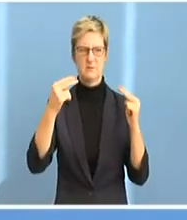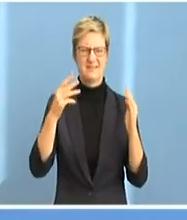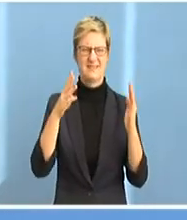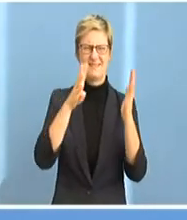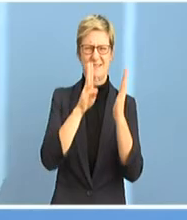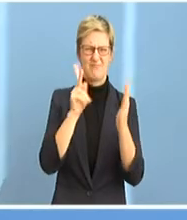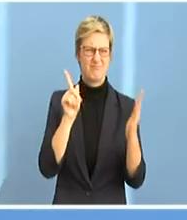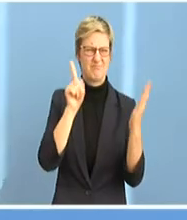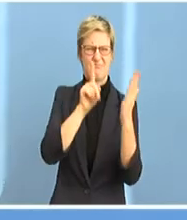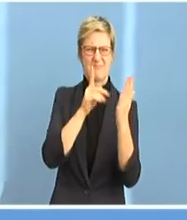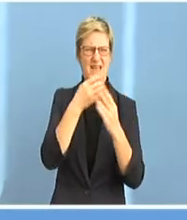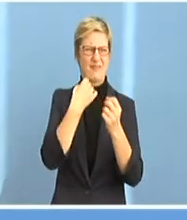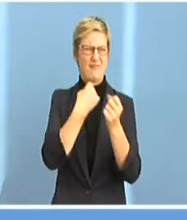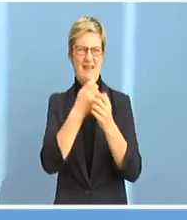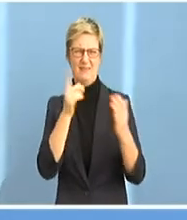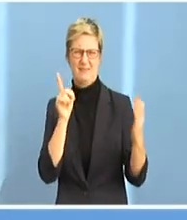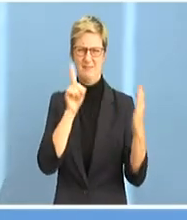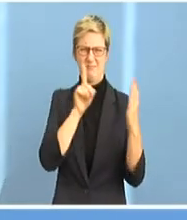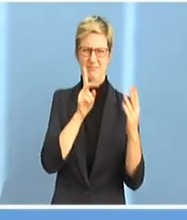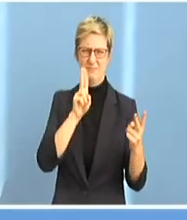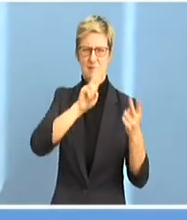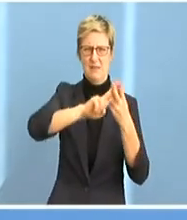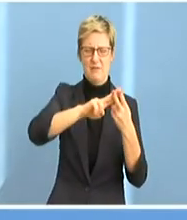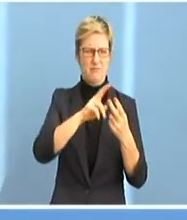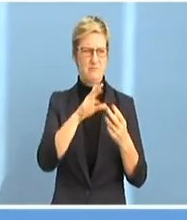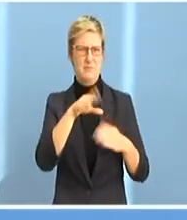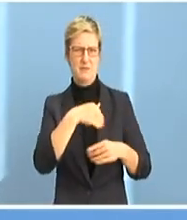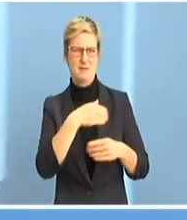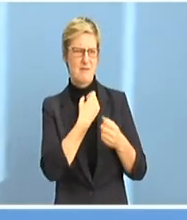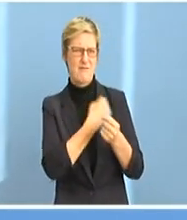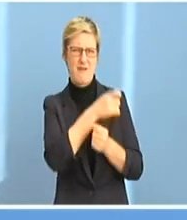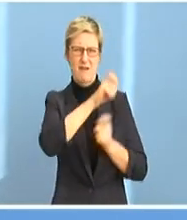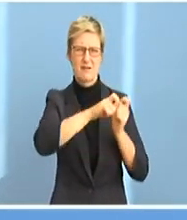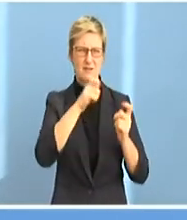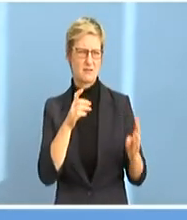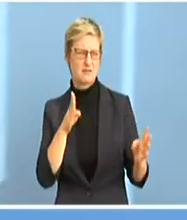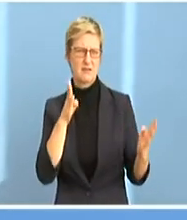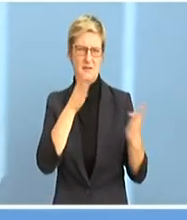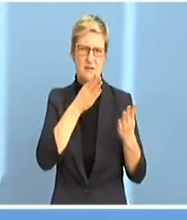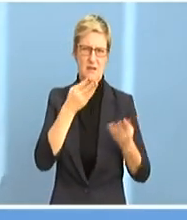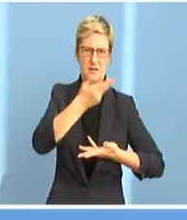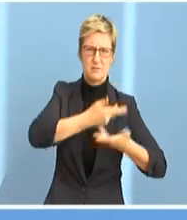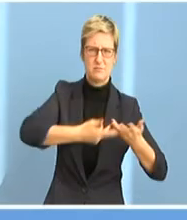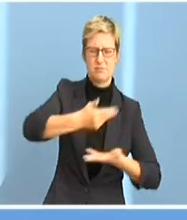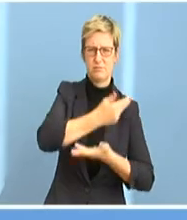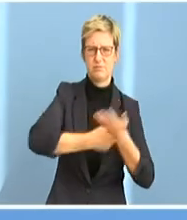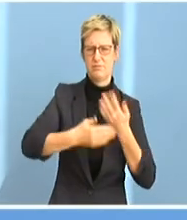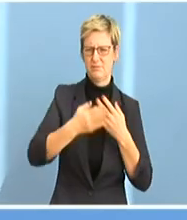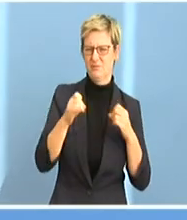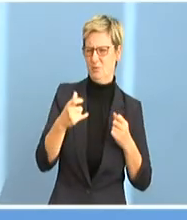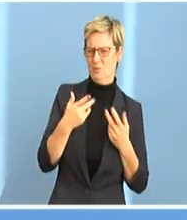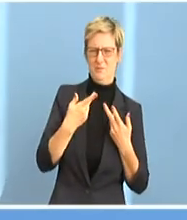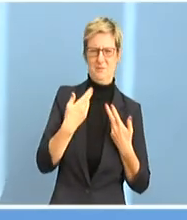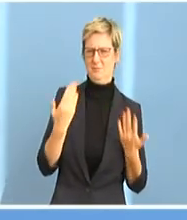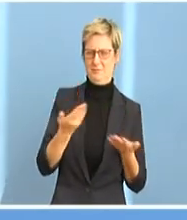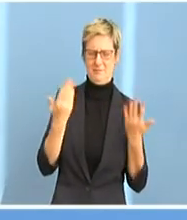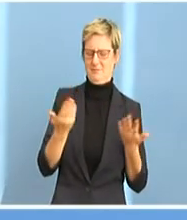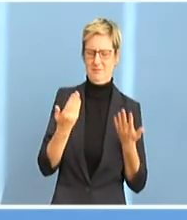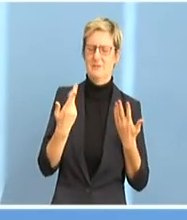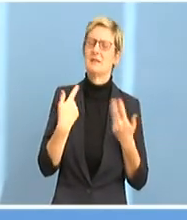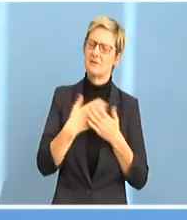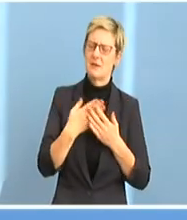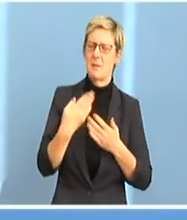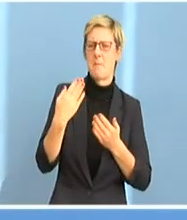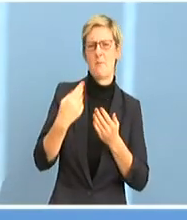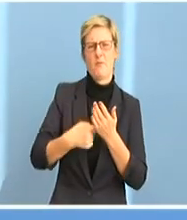Gefängnis stattfinden. Das versteht sich, glaube ich, von selber. Deswegen bleibt es bei unseren Kernforderungen. Nachfragen?